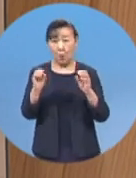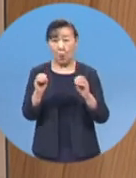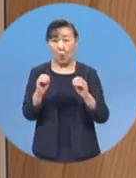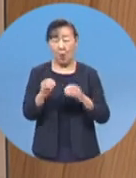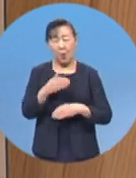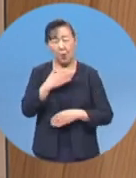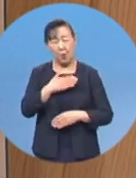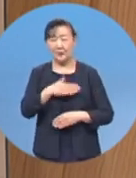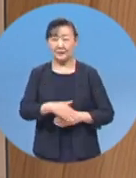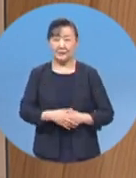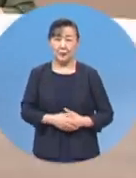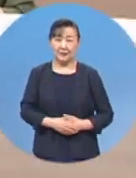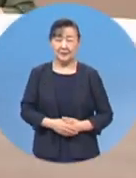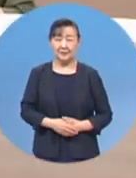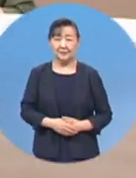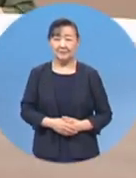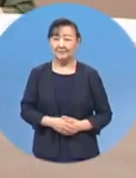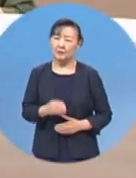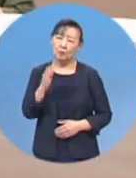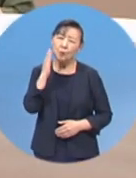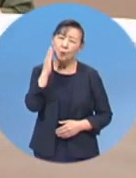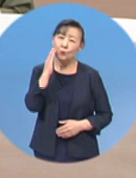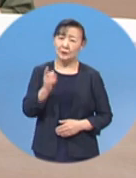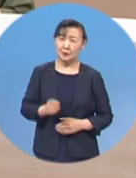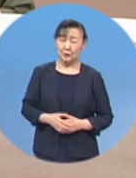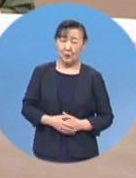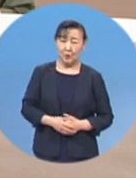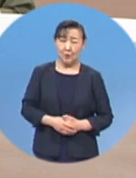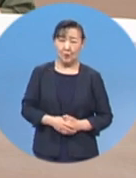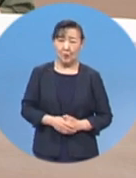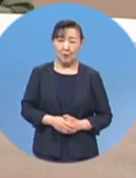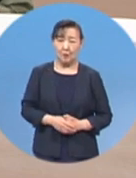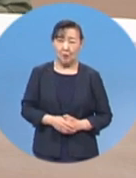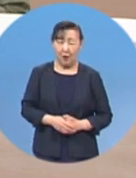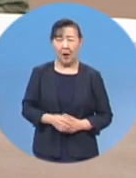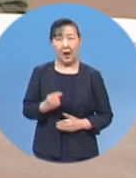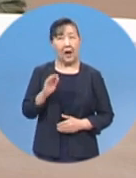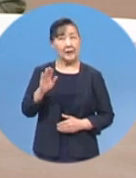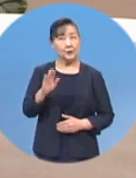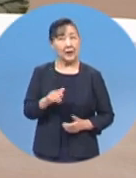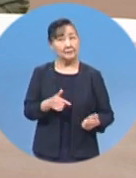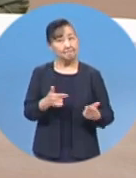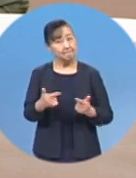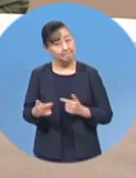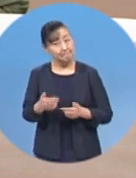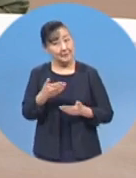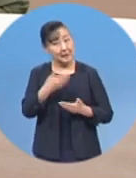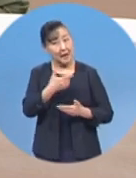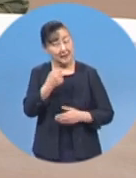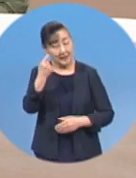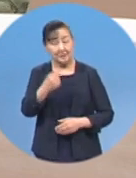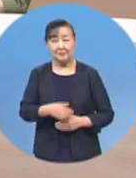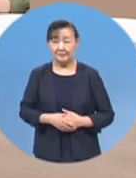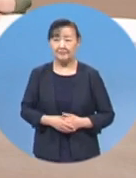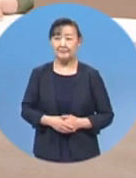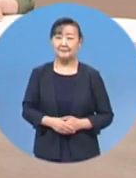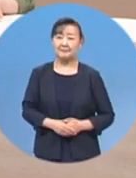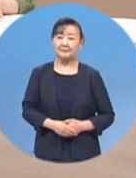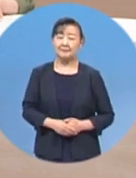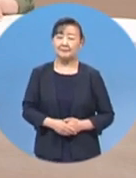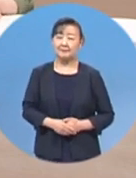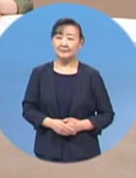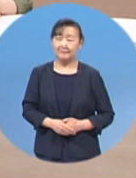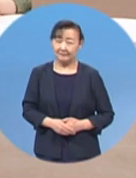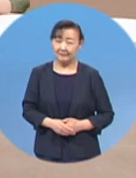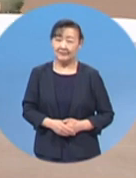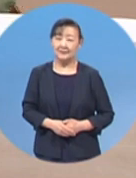地いいですね。 おいしそうですね。私も後でじっくりいただきたいです。 はい、 こちら